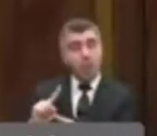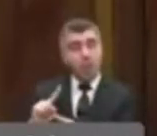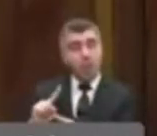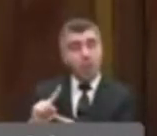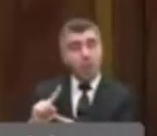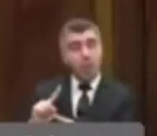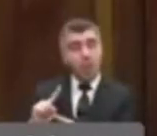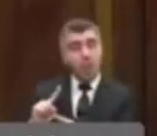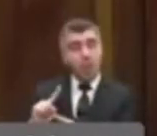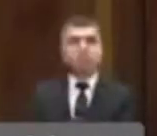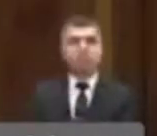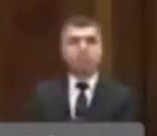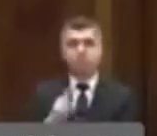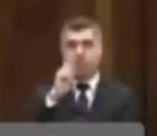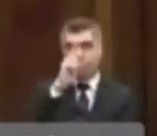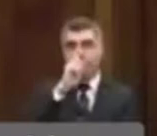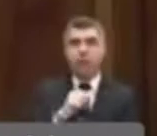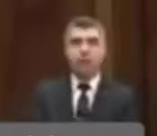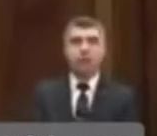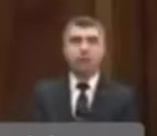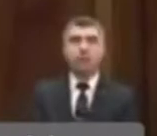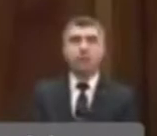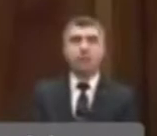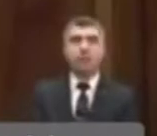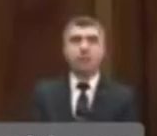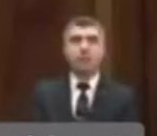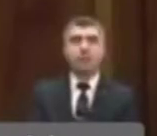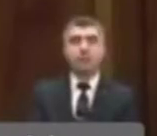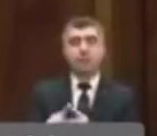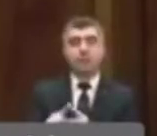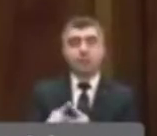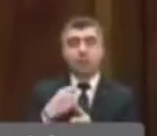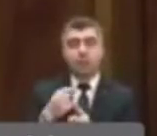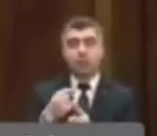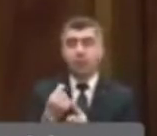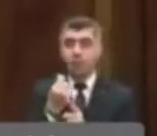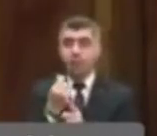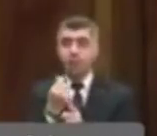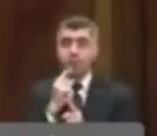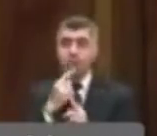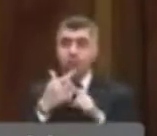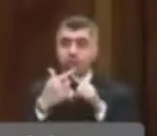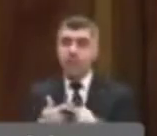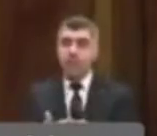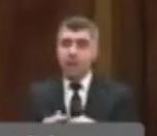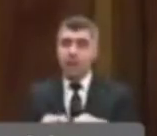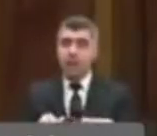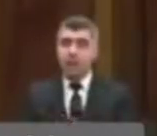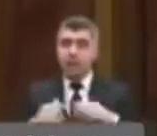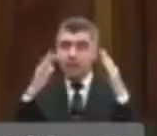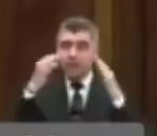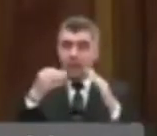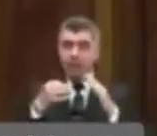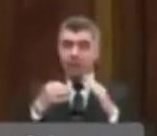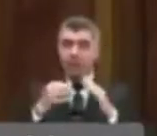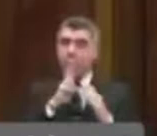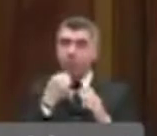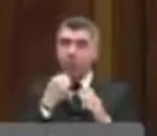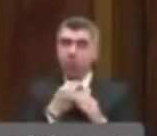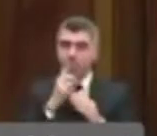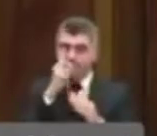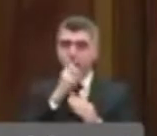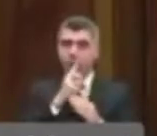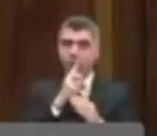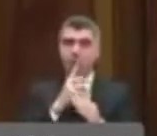احنا الحقيقه داكشي اللي كاين عنده ما قادش، ولكن الطموحات هي كبيره ديال الحكومه، لان